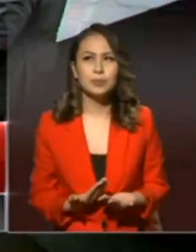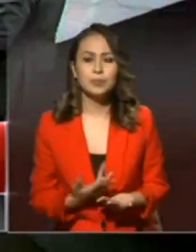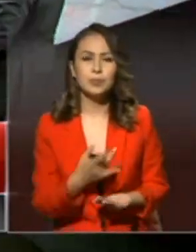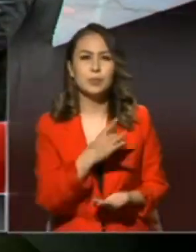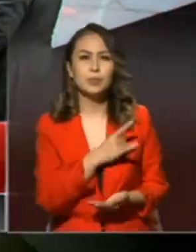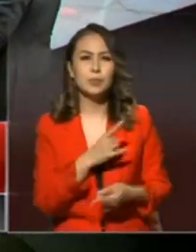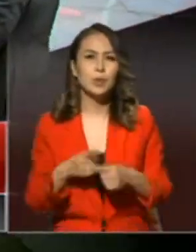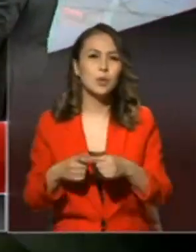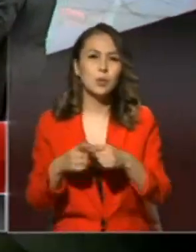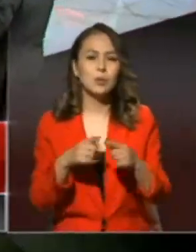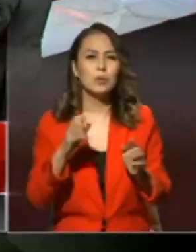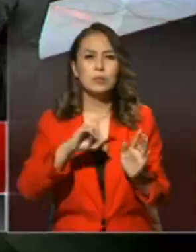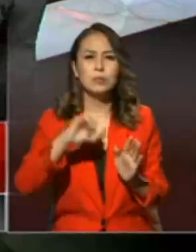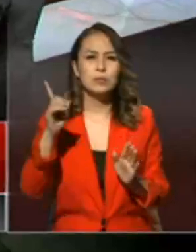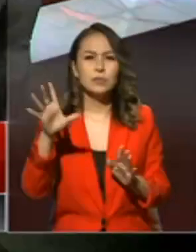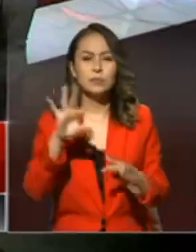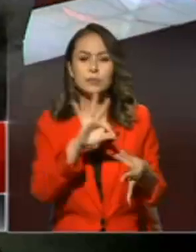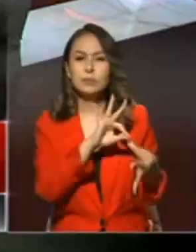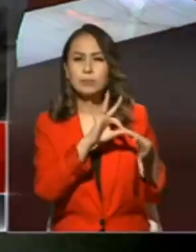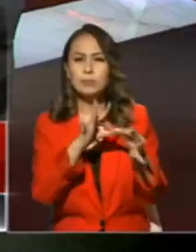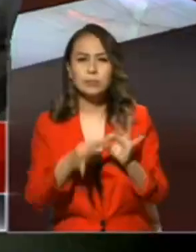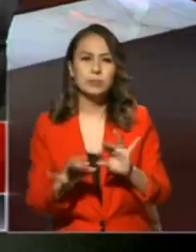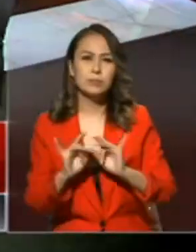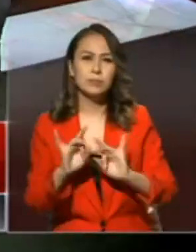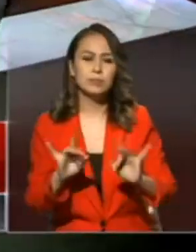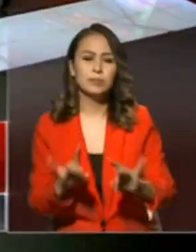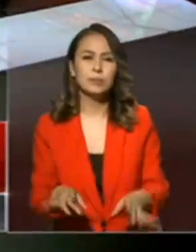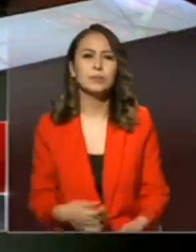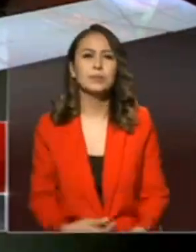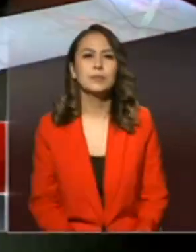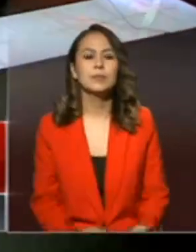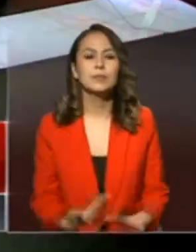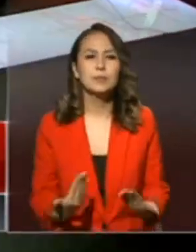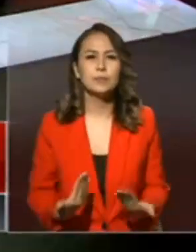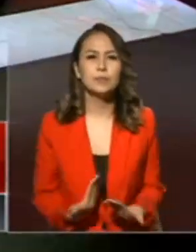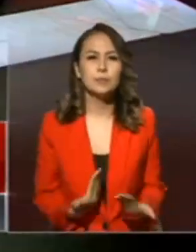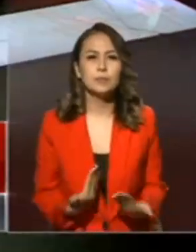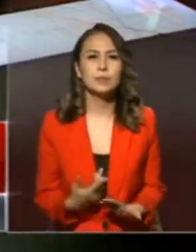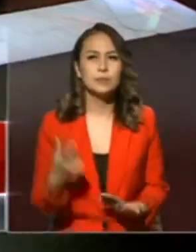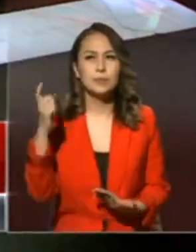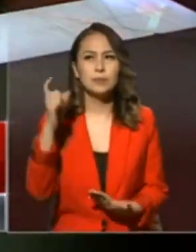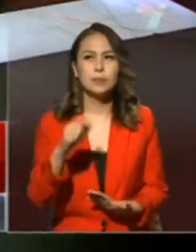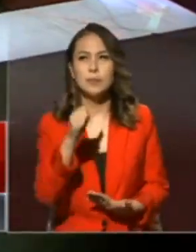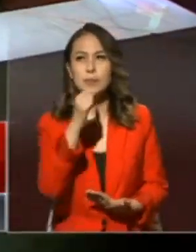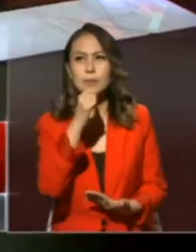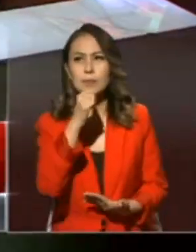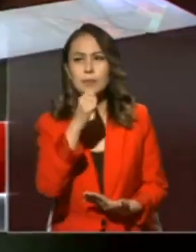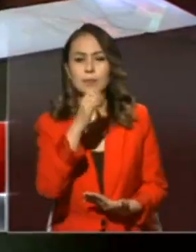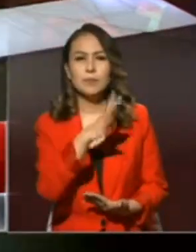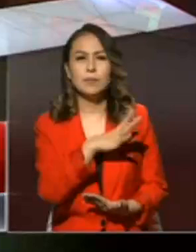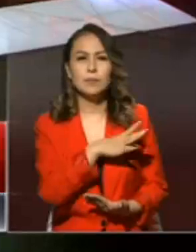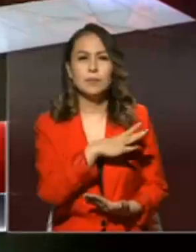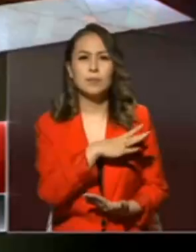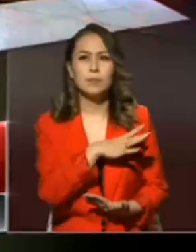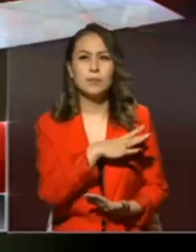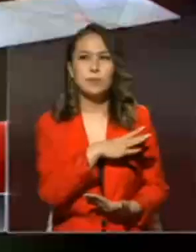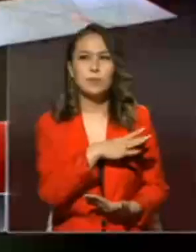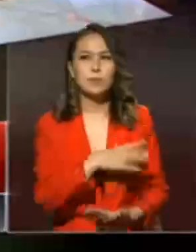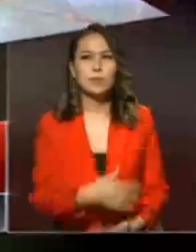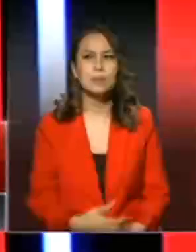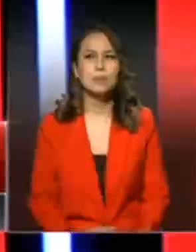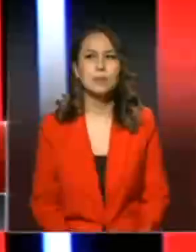Белоруссияға қалай барып келдіңіз? Бүкіл процесті түсіндіріп берсеңіз, механизмді. Өмір тауқыметін бір адамдай тарттыңыз, біз сізге ешқандай мен сын айтпаймыз, бірін